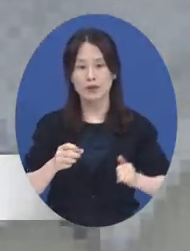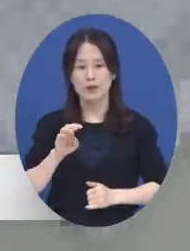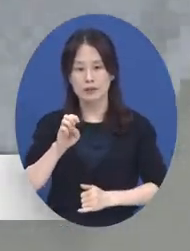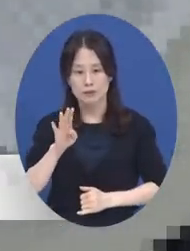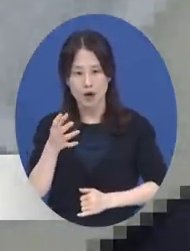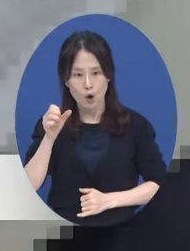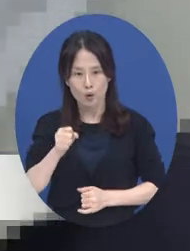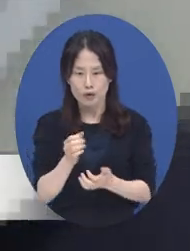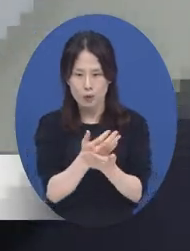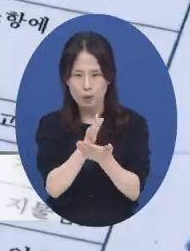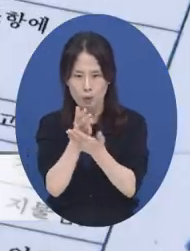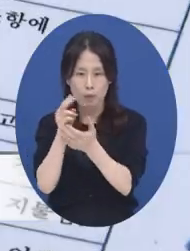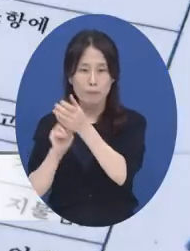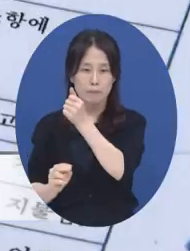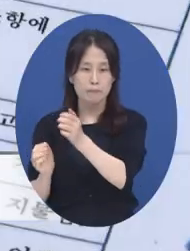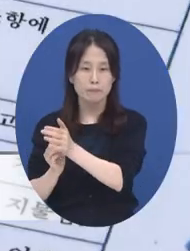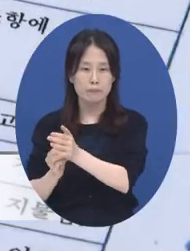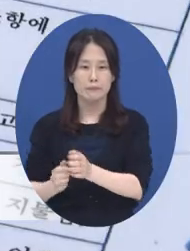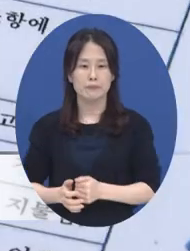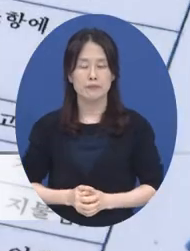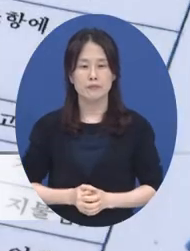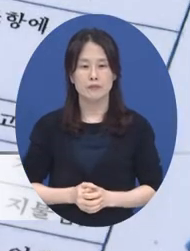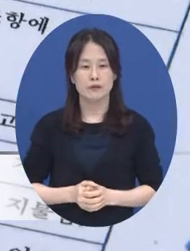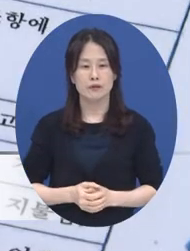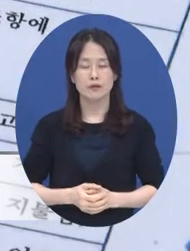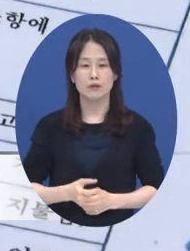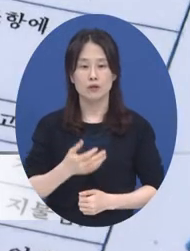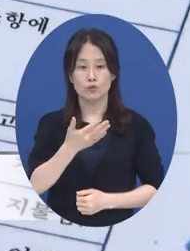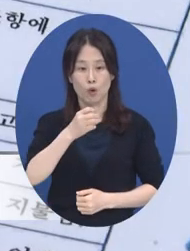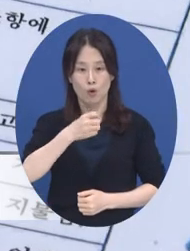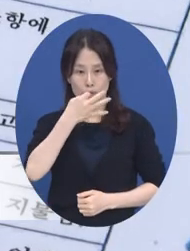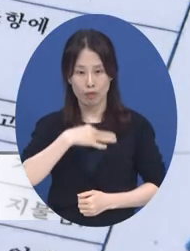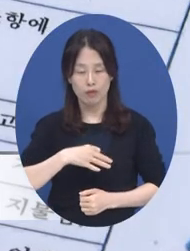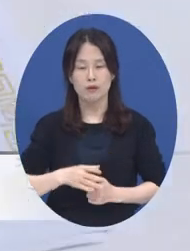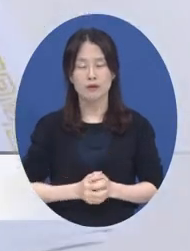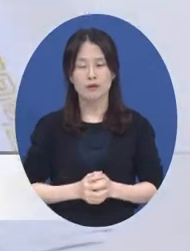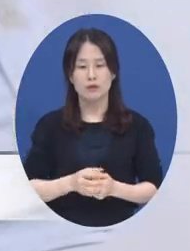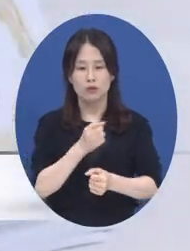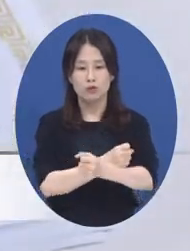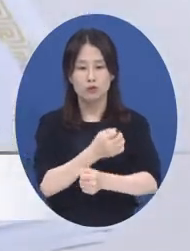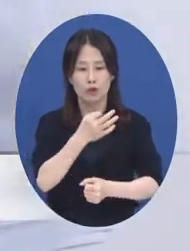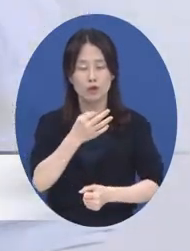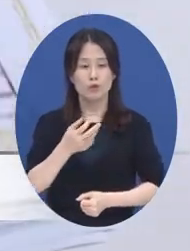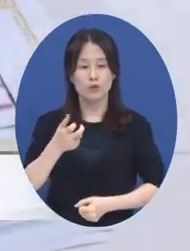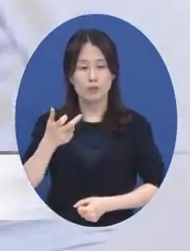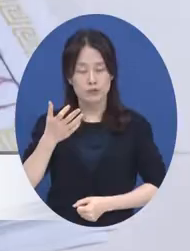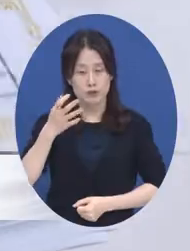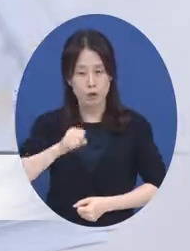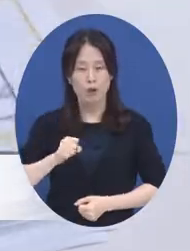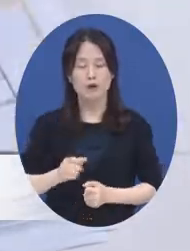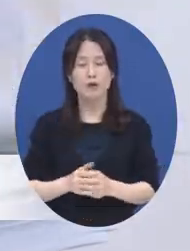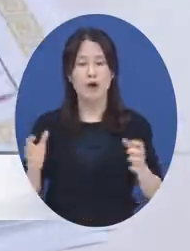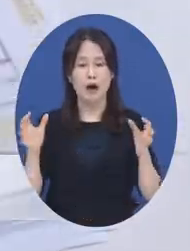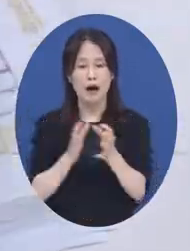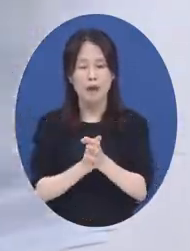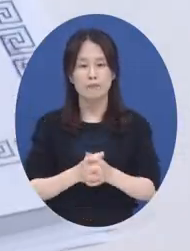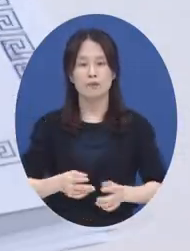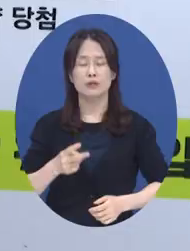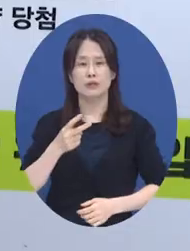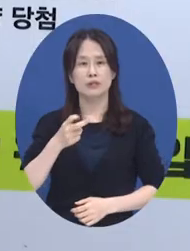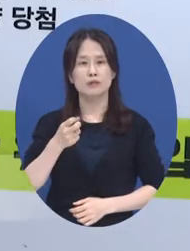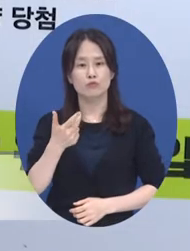원에 쪼개 팔았습니다. 시세 차익 9억 원, 중개보수 17억 원등총 26억 원의 부당이익을 챙긴